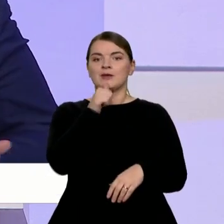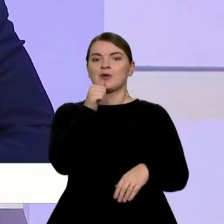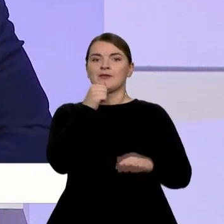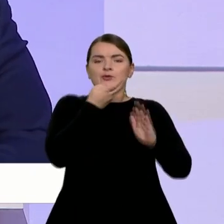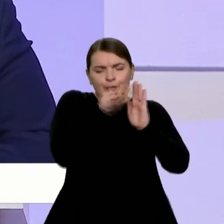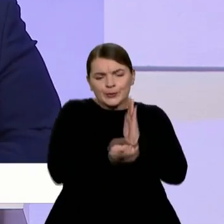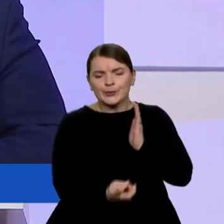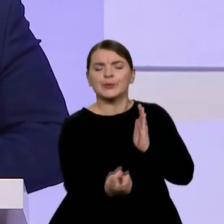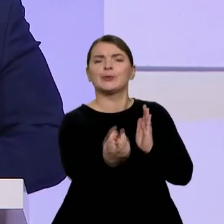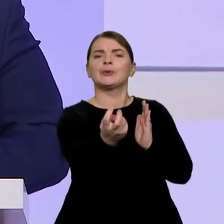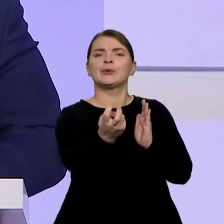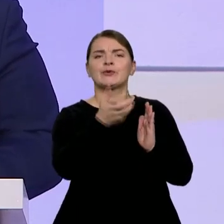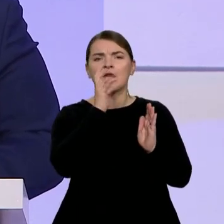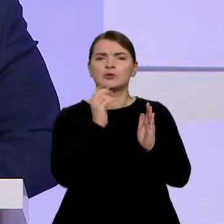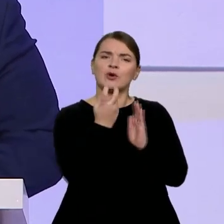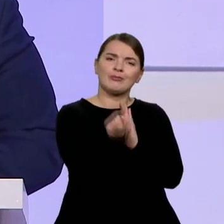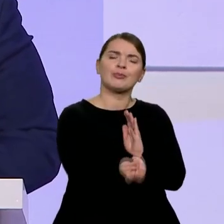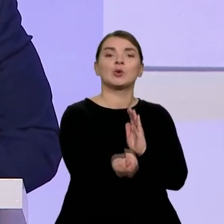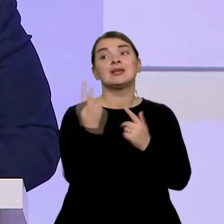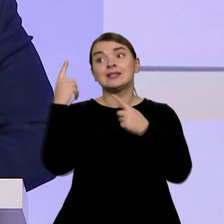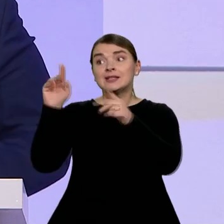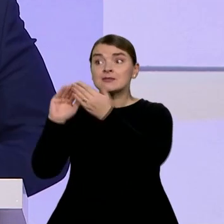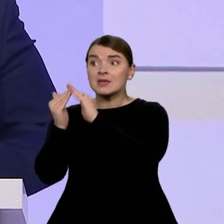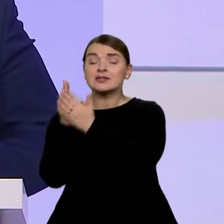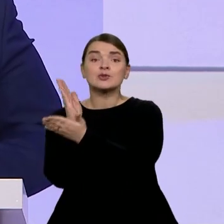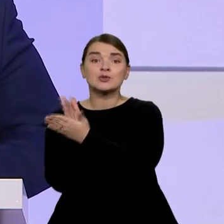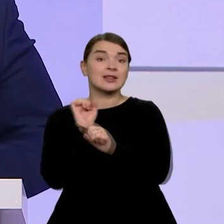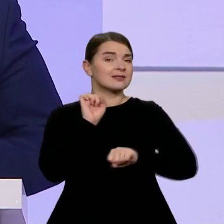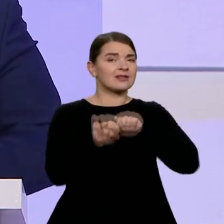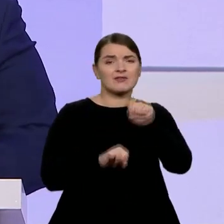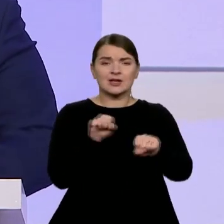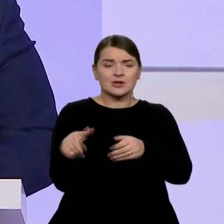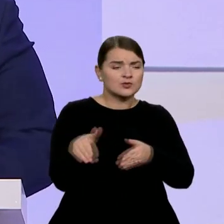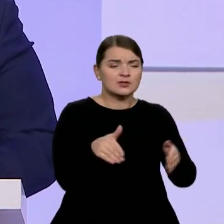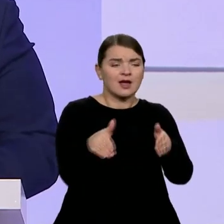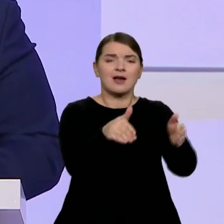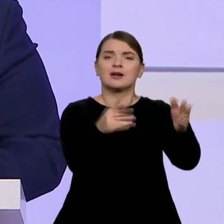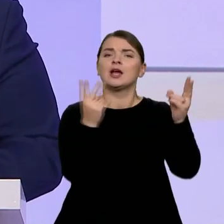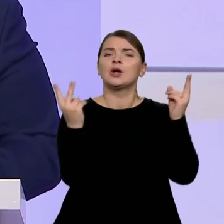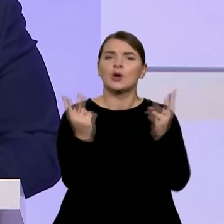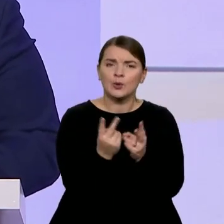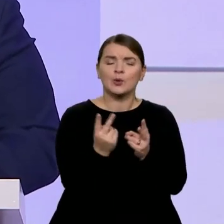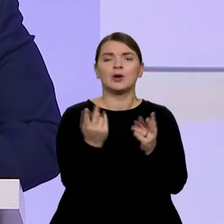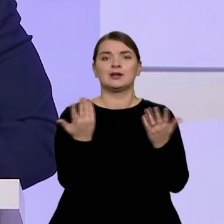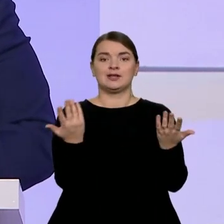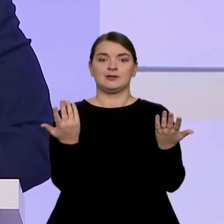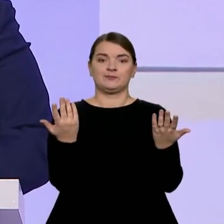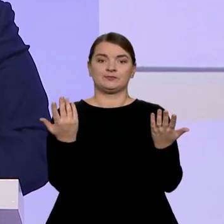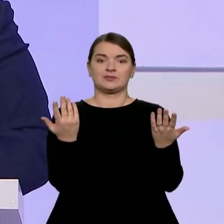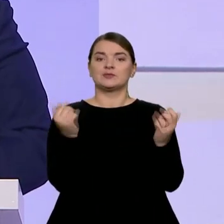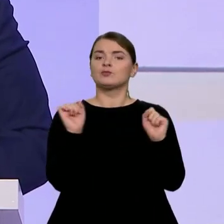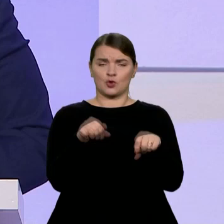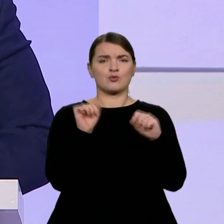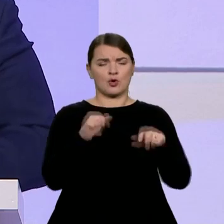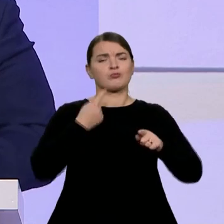į vandens telkinį, ką turi kiti miestai, dviračių takų aplinkui, tuos vandens telkinius. Tikrai galime